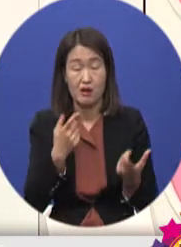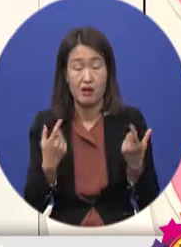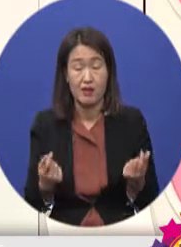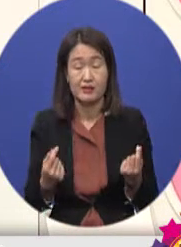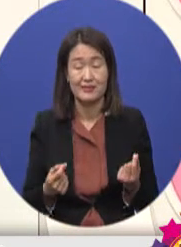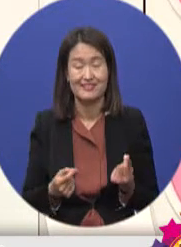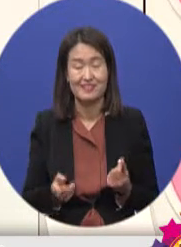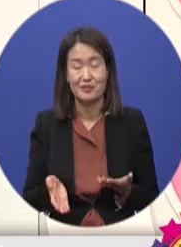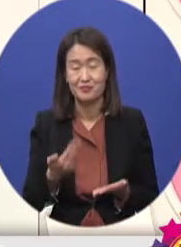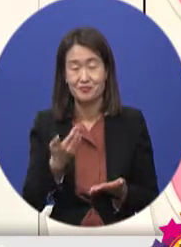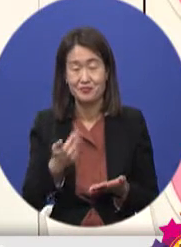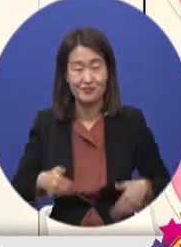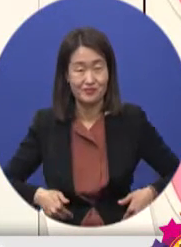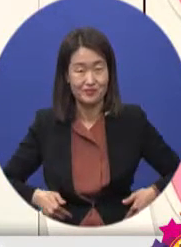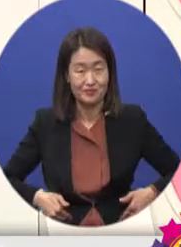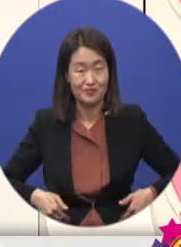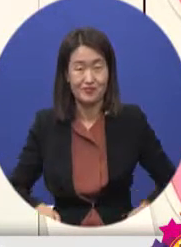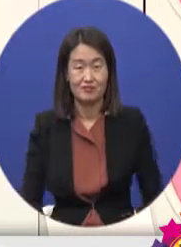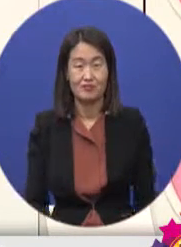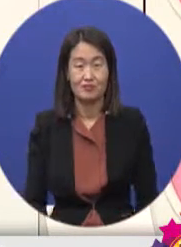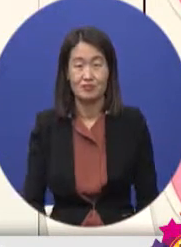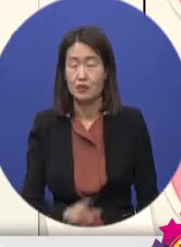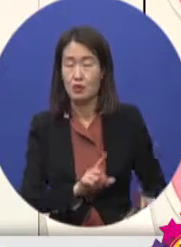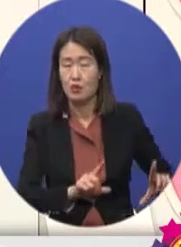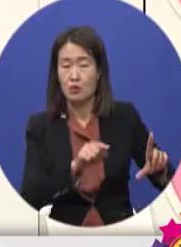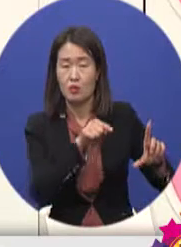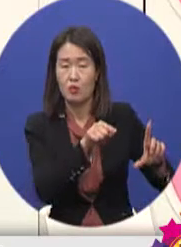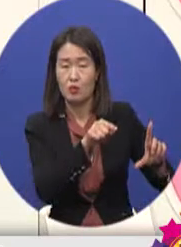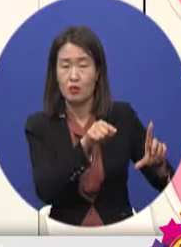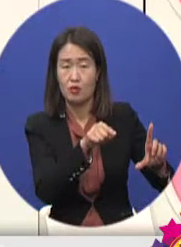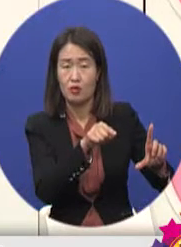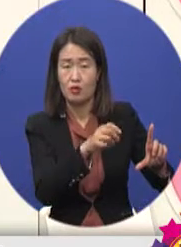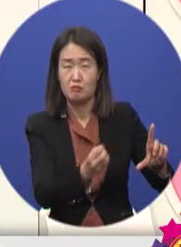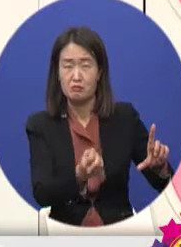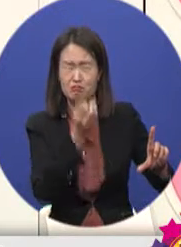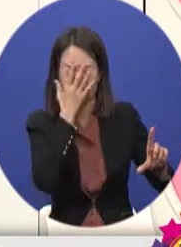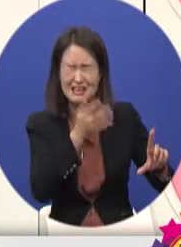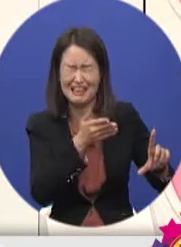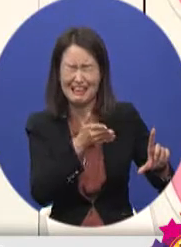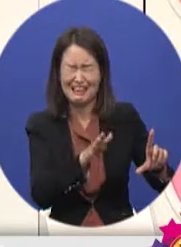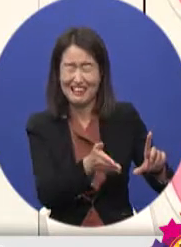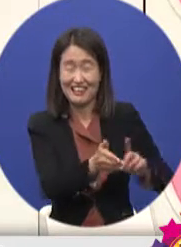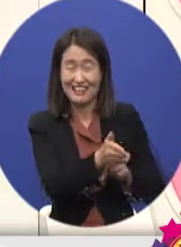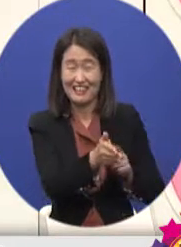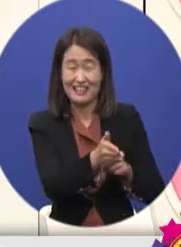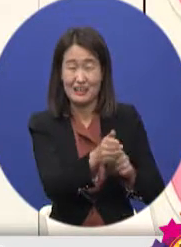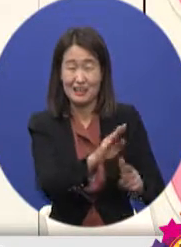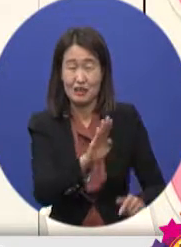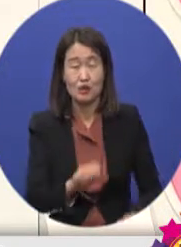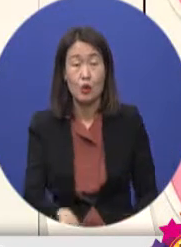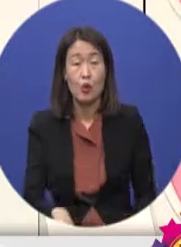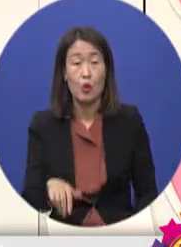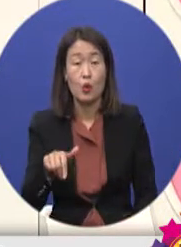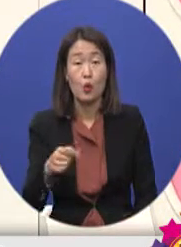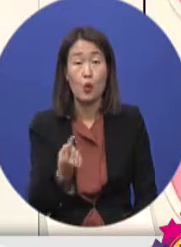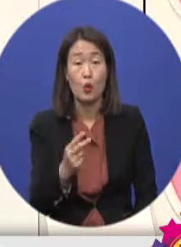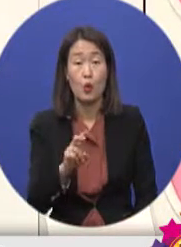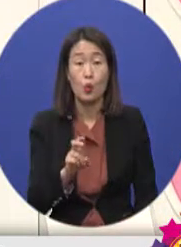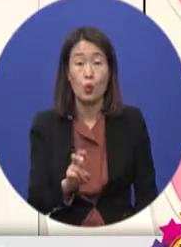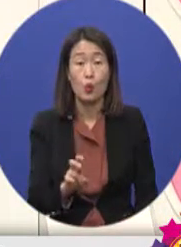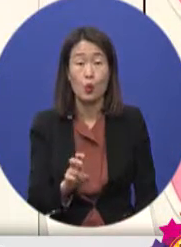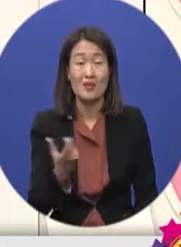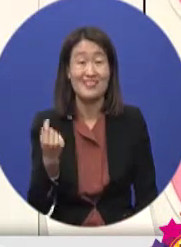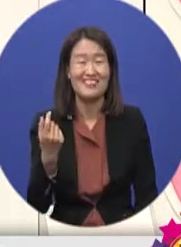그런 거 먹어야지. 그 동해 쪽인가 거기 가면 되게 못생긴 생선이 있는데 볼때기 이렇게 튀어. 곰.